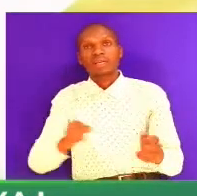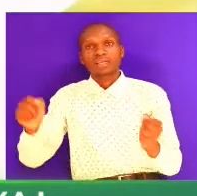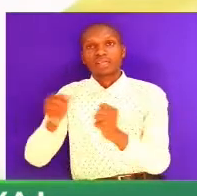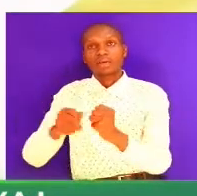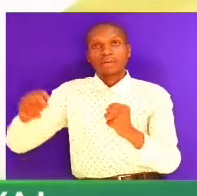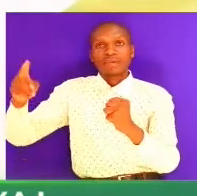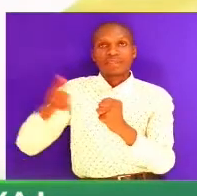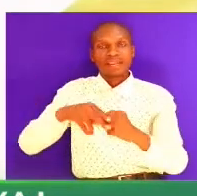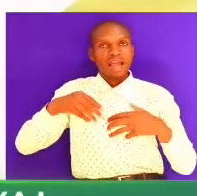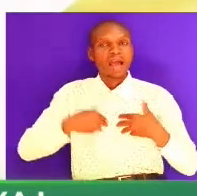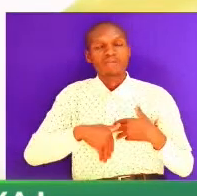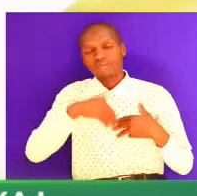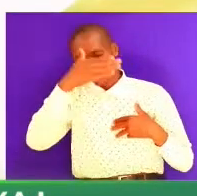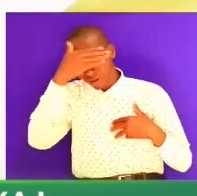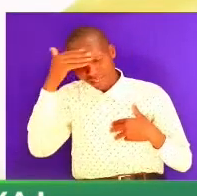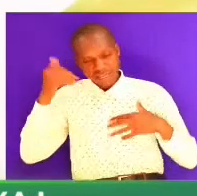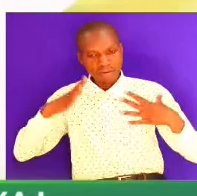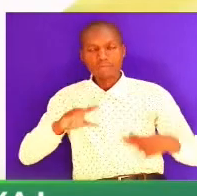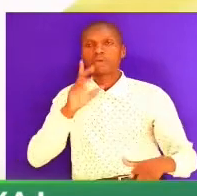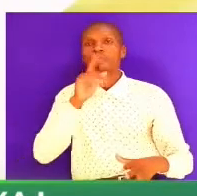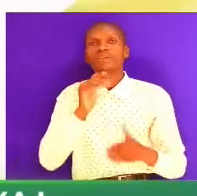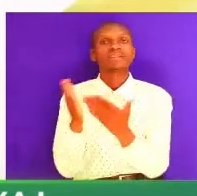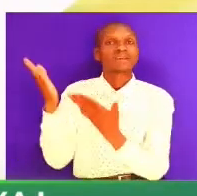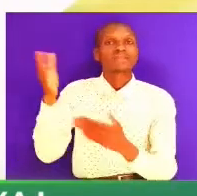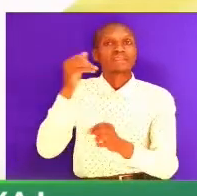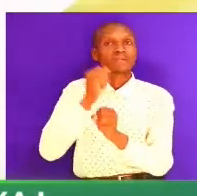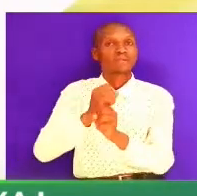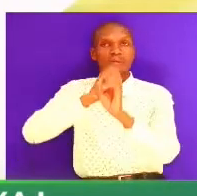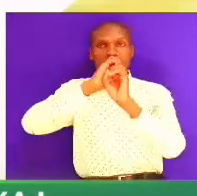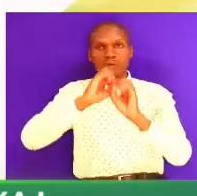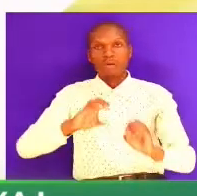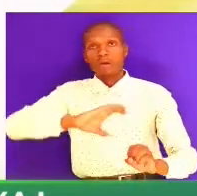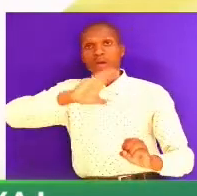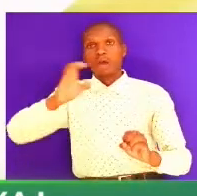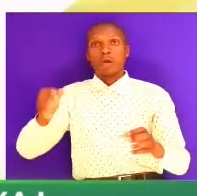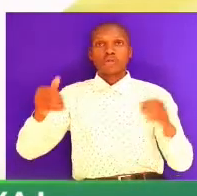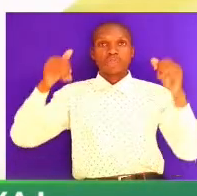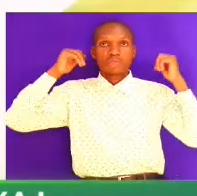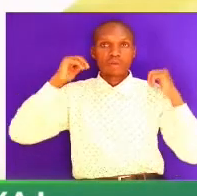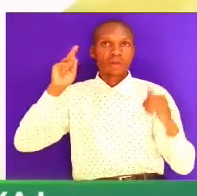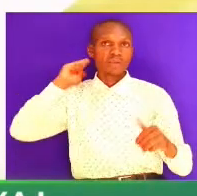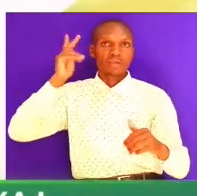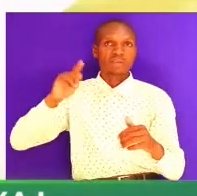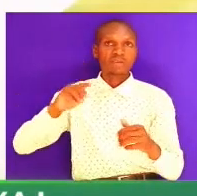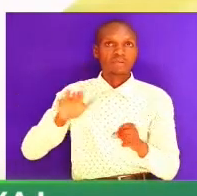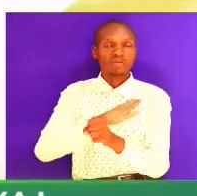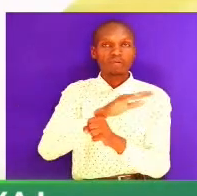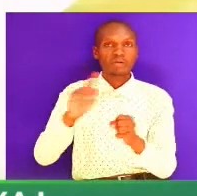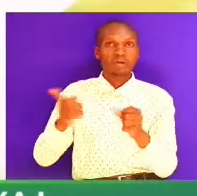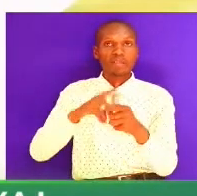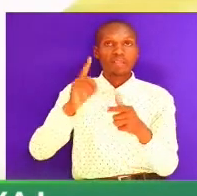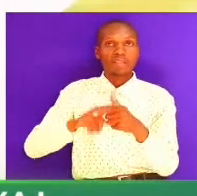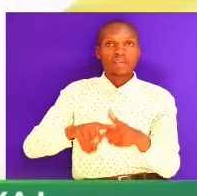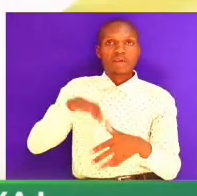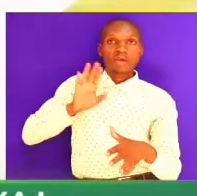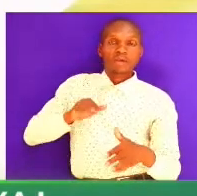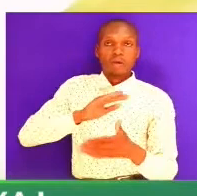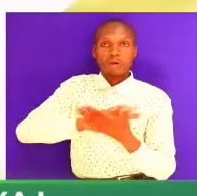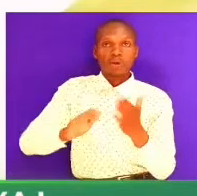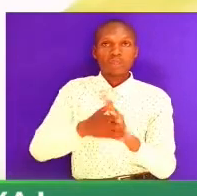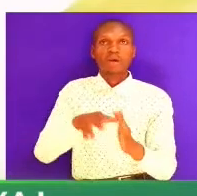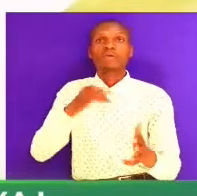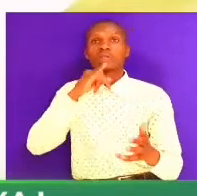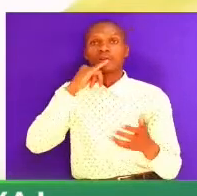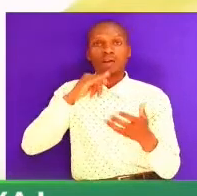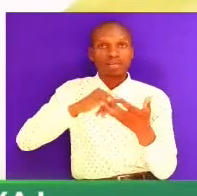nande bono be sokirwe chikuriye birugo aho as county ya Kisiniri ya Nyamira ensemo yabangina babura kani go bono bateru nambali go chugwa